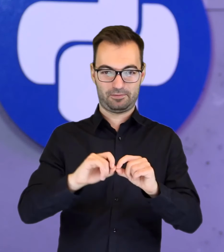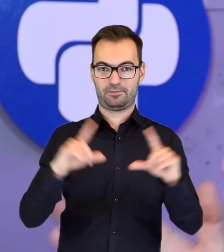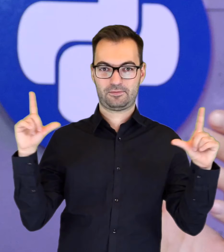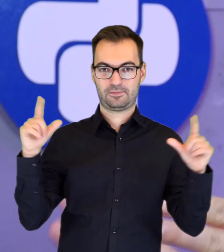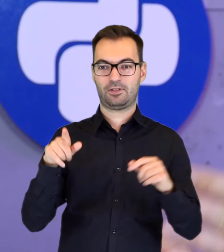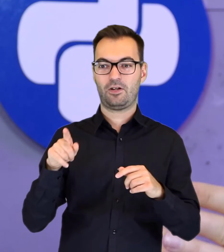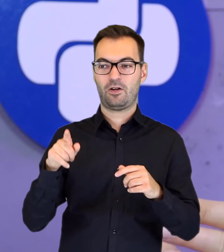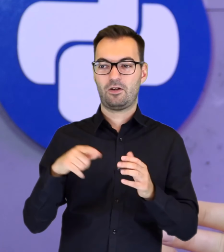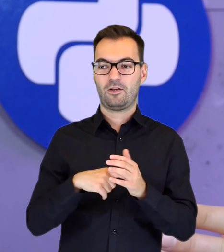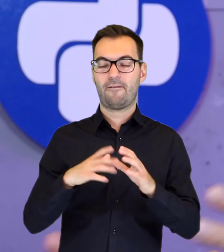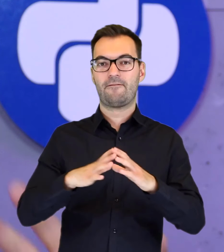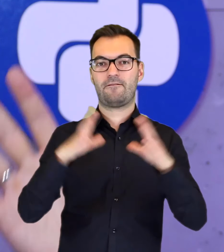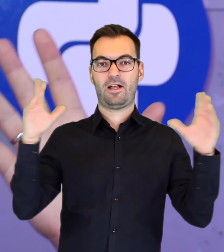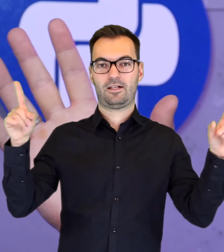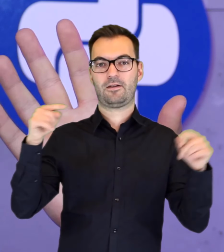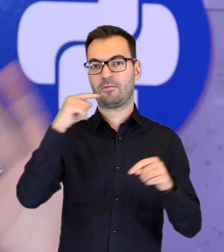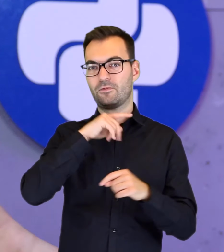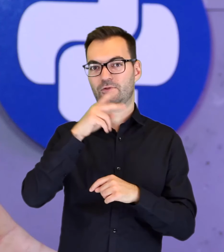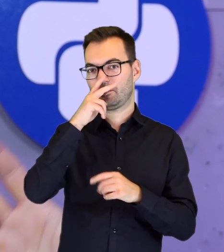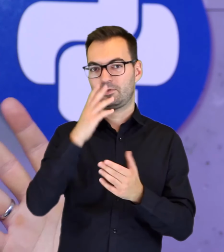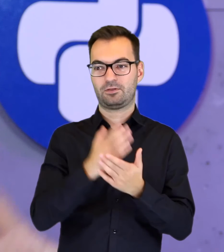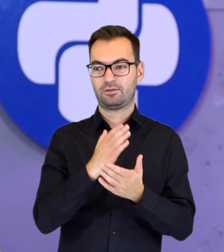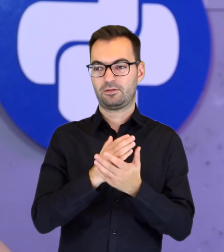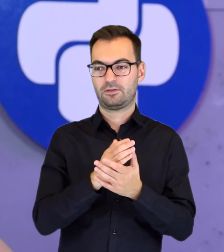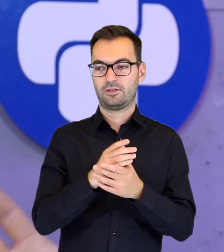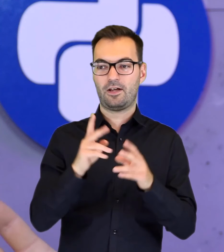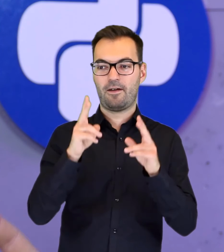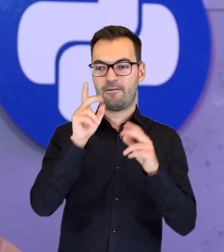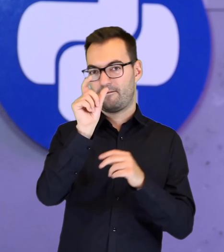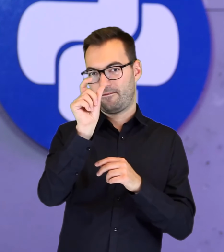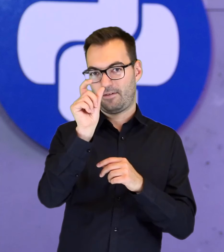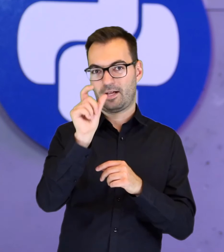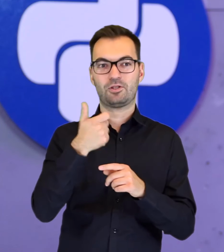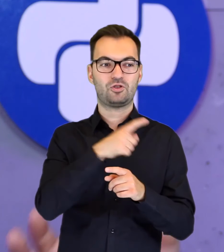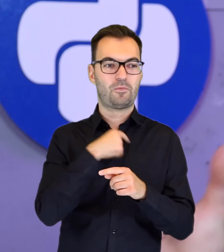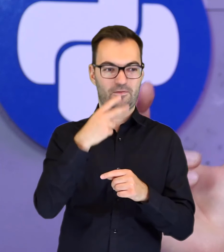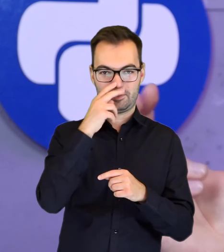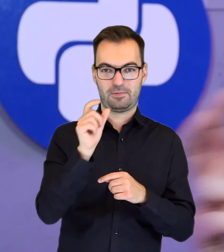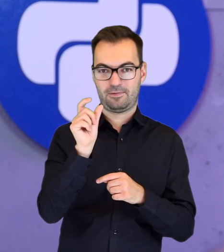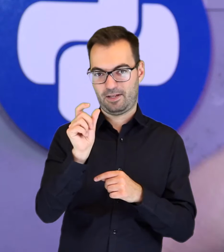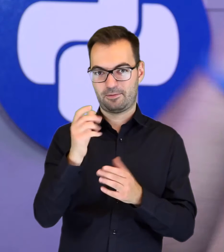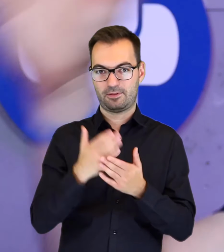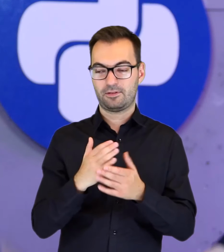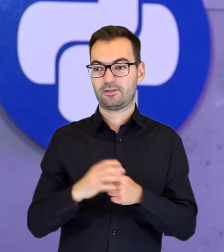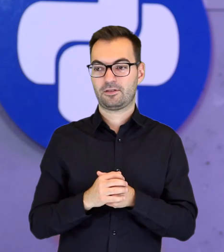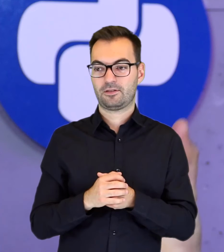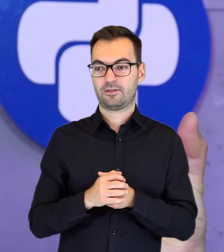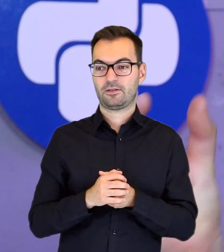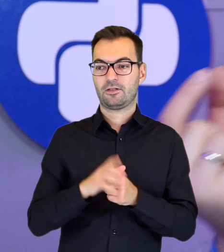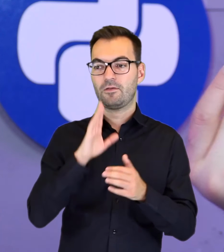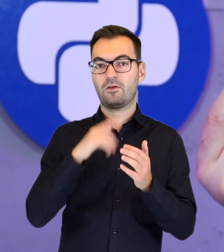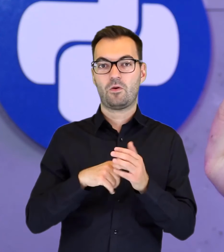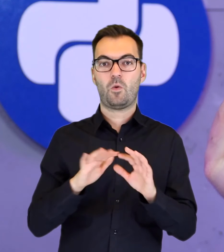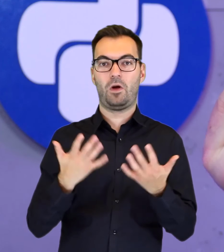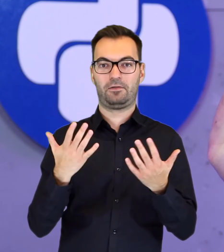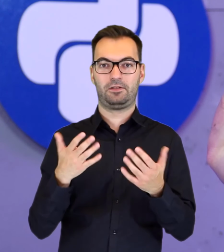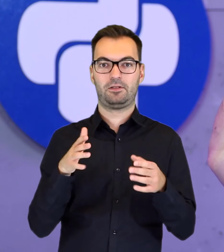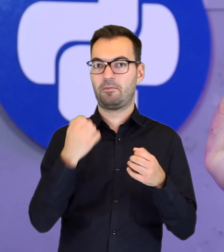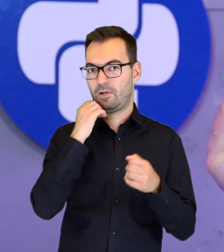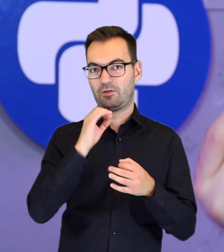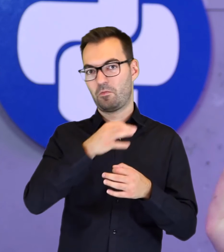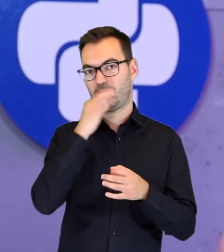więcej takie odległości miał wszystko złomowane jeszcze na dwieście procent jak najwięcej także On także na tym wielkim ekranie był w stanie zobaczyć tylko